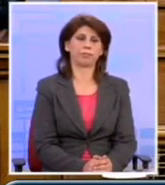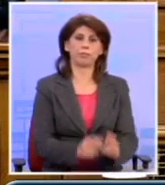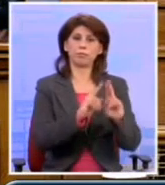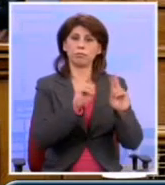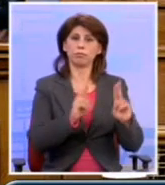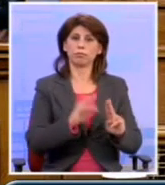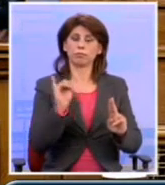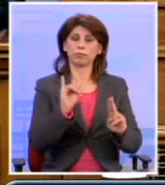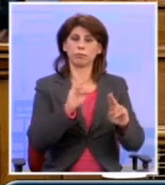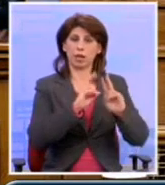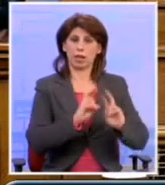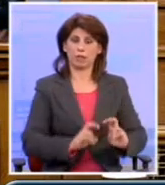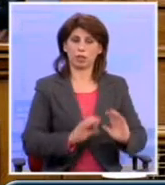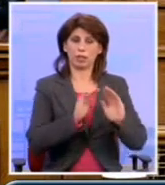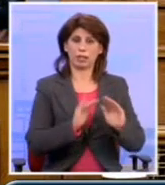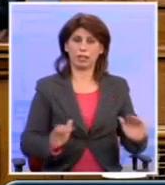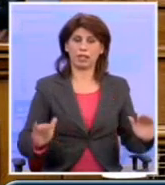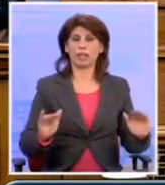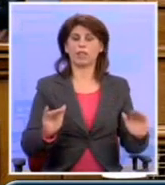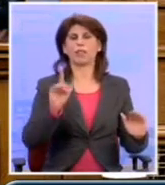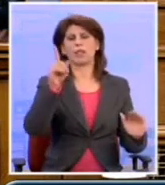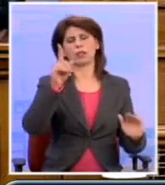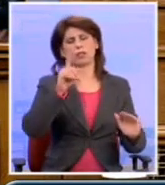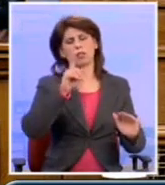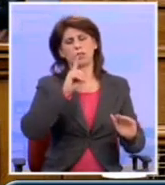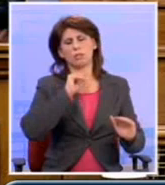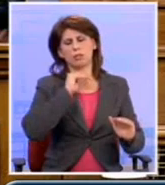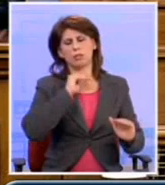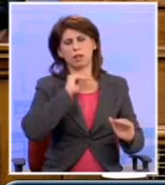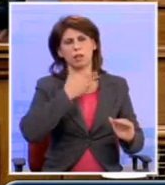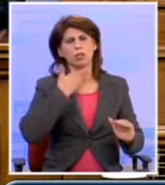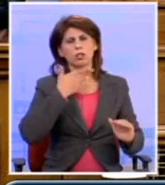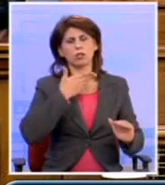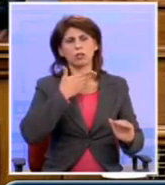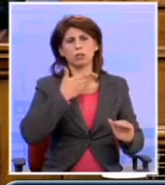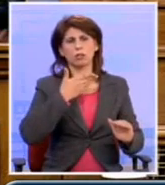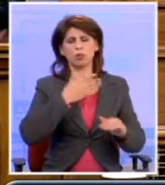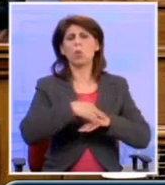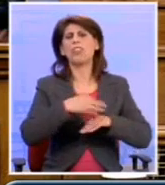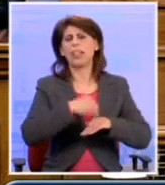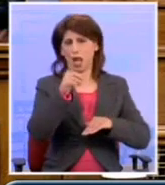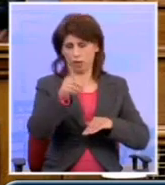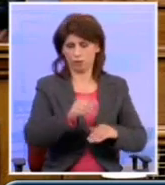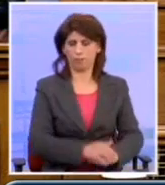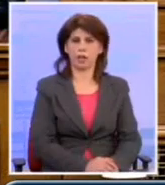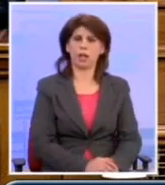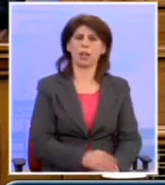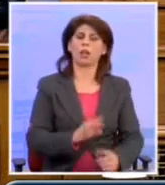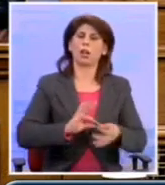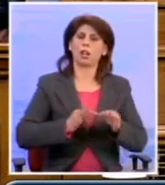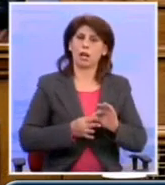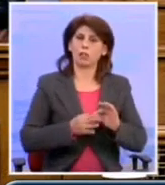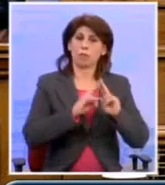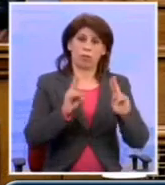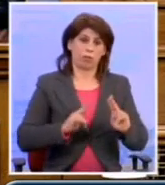Διεθνές Ινστιτούτο Ερευνών για την Ειρήνη της Στοκχόλμης, που έχει συνεργαστεί κατά καιρούς και με τον ΟΙΕ, αναγνωρισμένη οργάνωση με